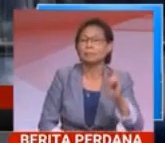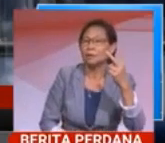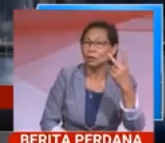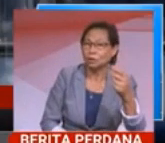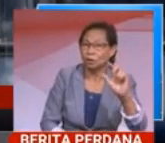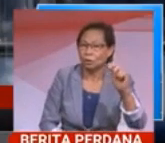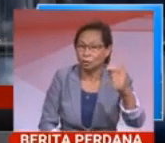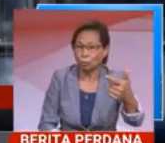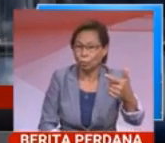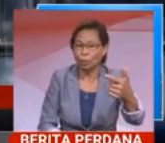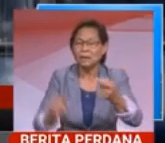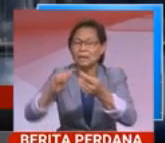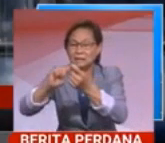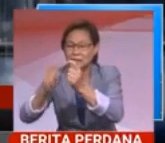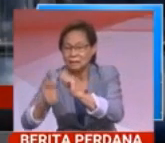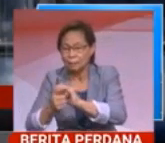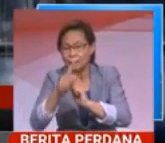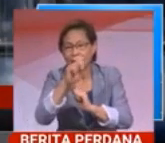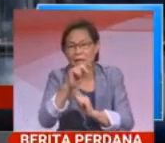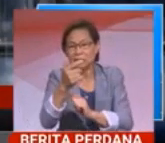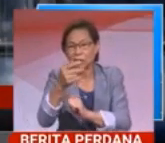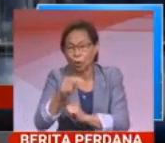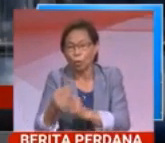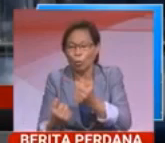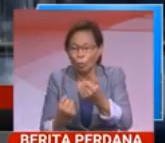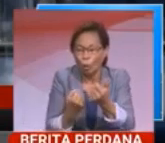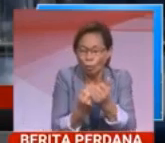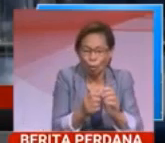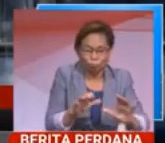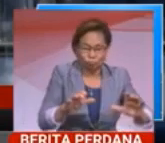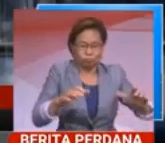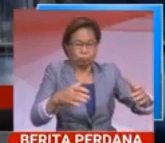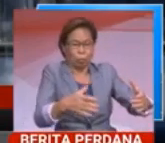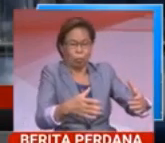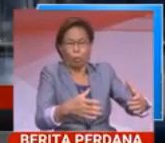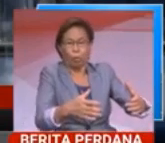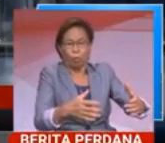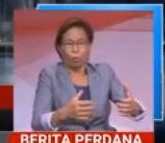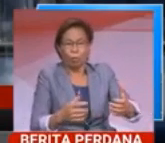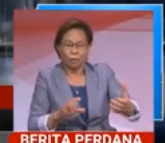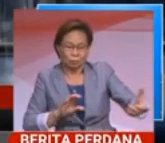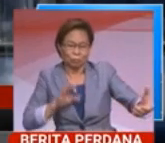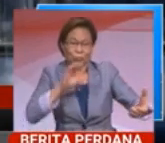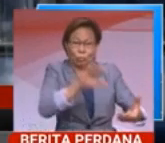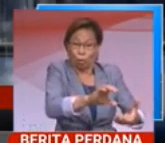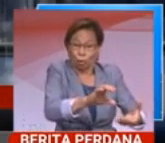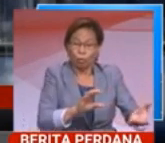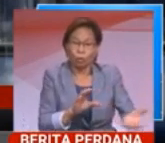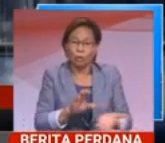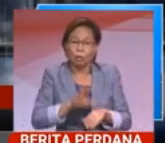kedua skim pembiayaan teman tekun pembelaan secara berkumpul telah di salon bbm-nya